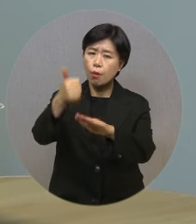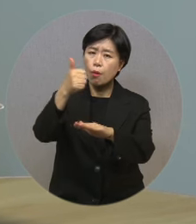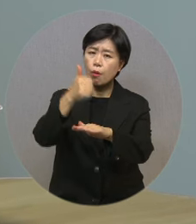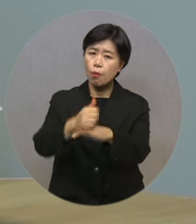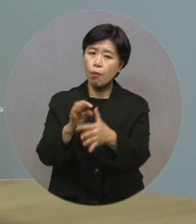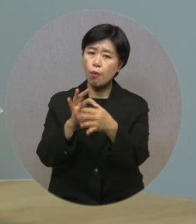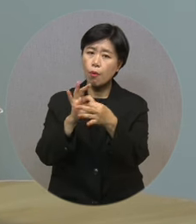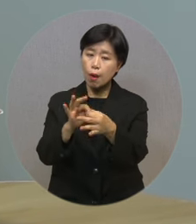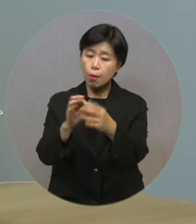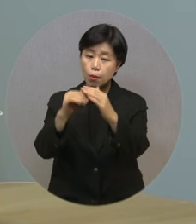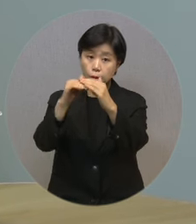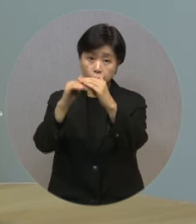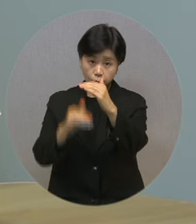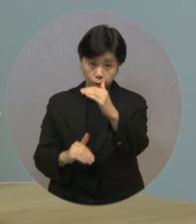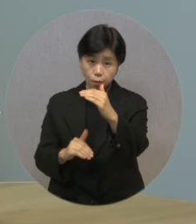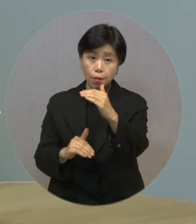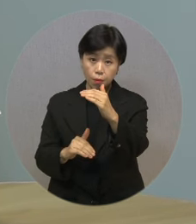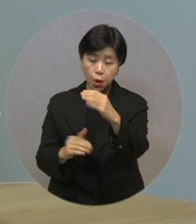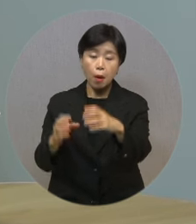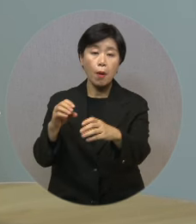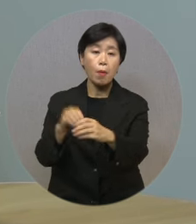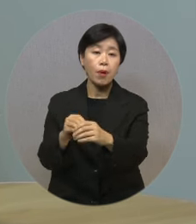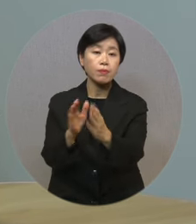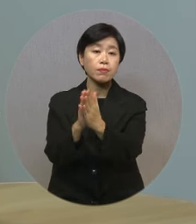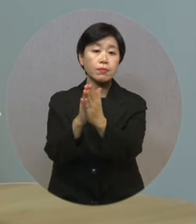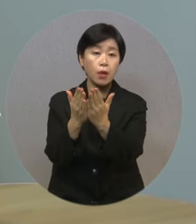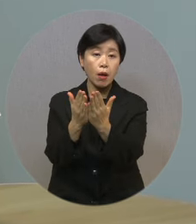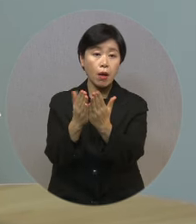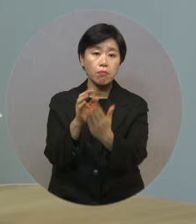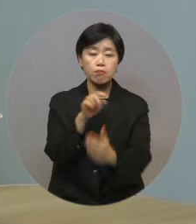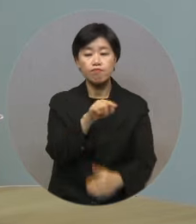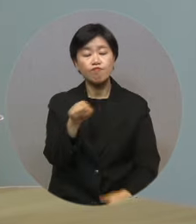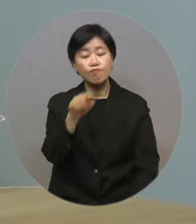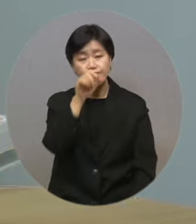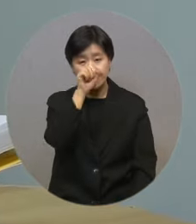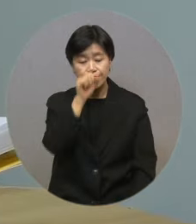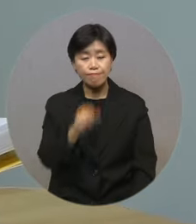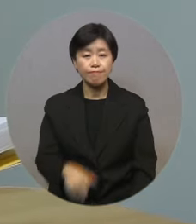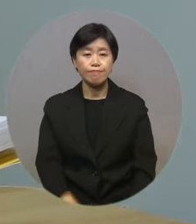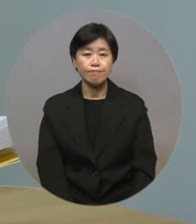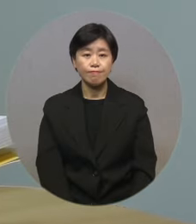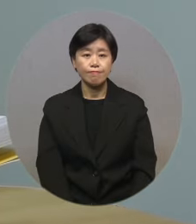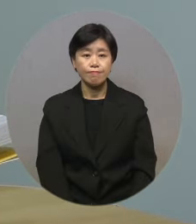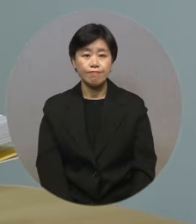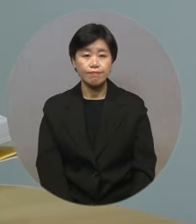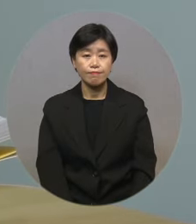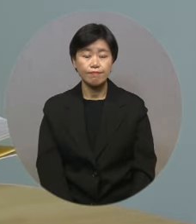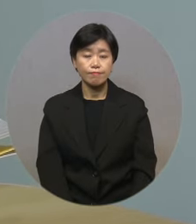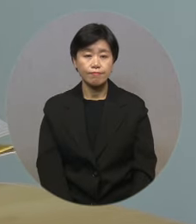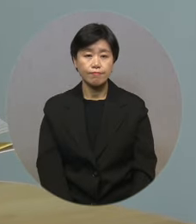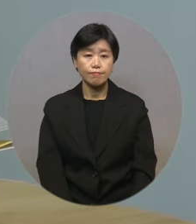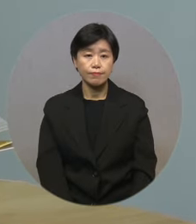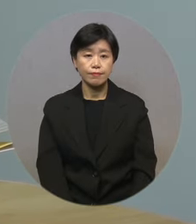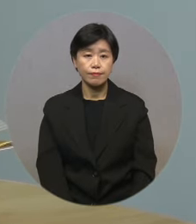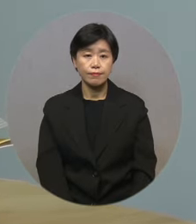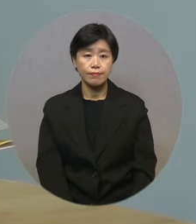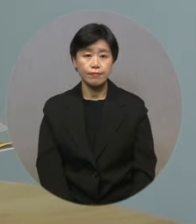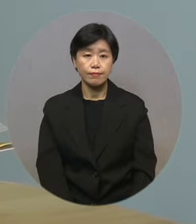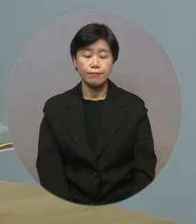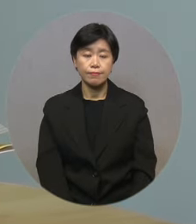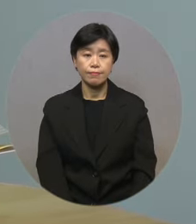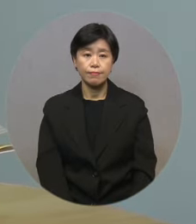성공에 관한 책을 더 많이 읽는 것 같아요. 저는